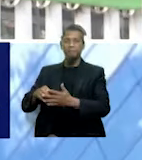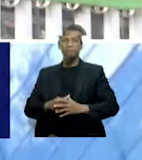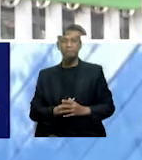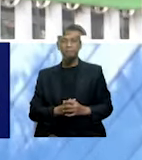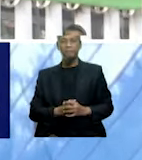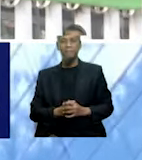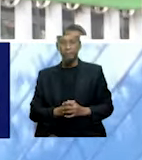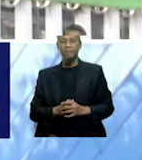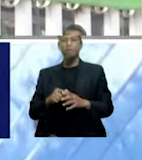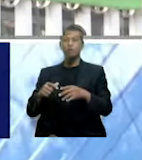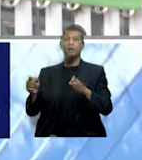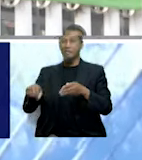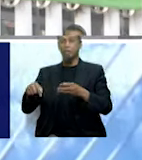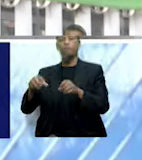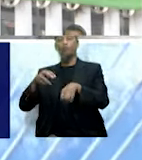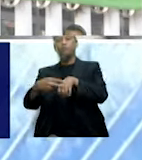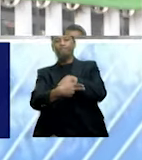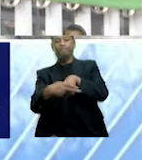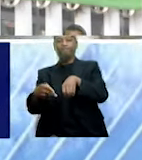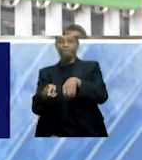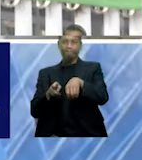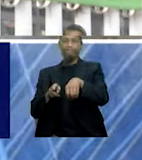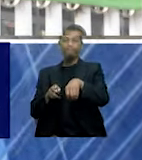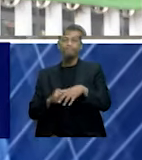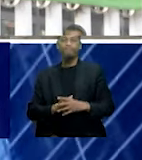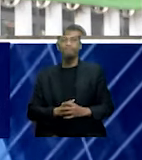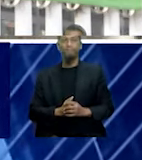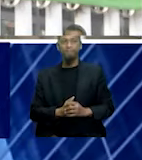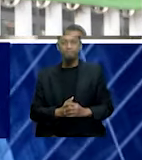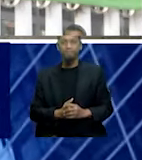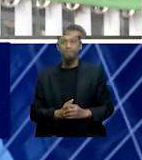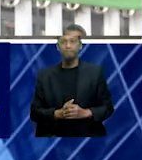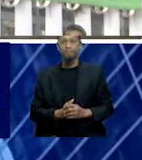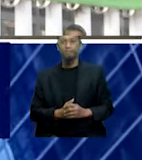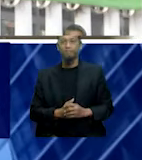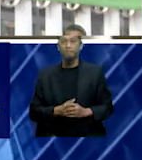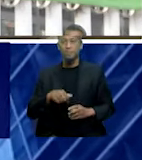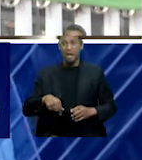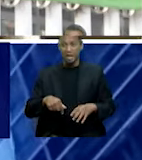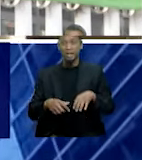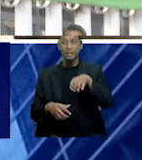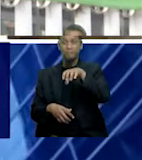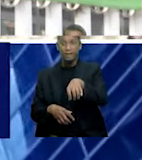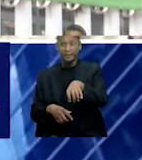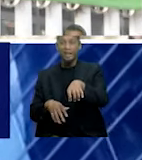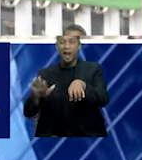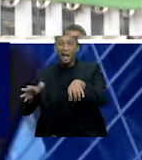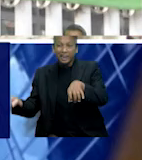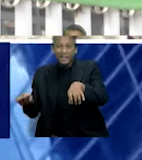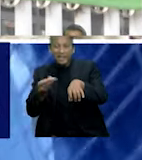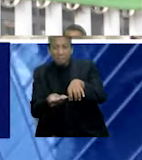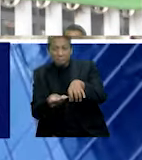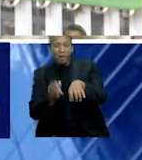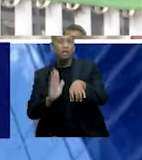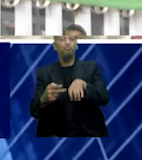garis kuning polisi, karena seperti yang Anda lihat di layar kaca bahwa saat ini memang belum ada garis kuning polisi